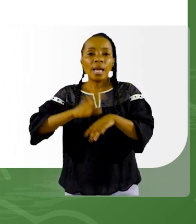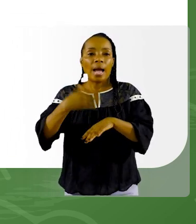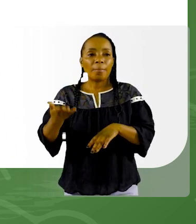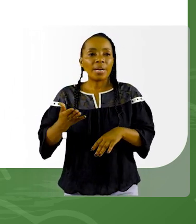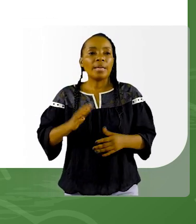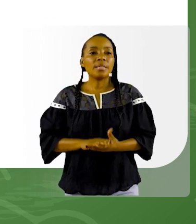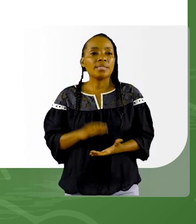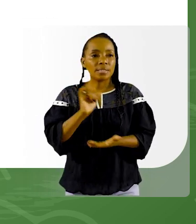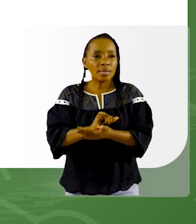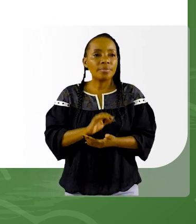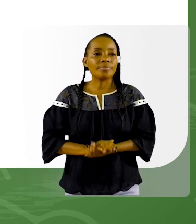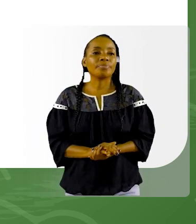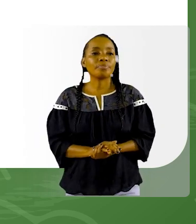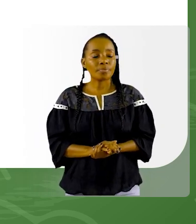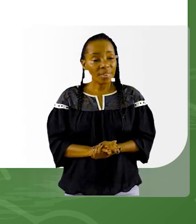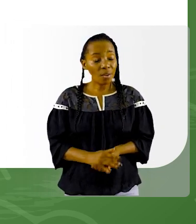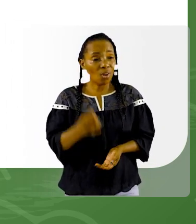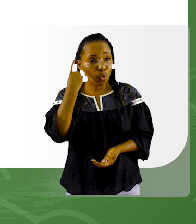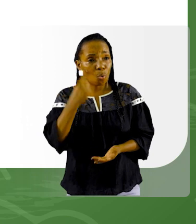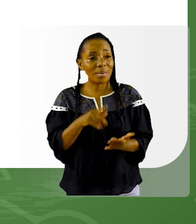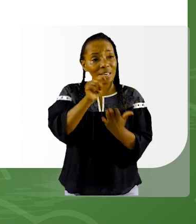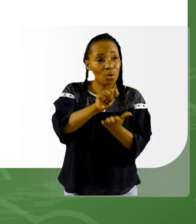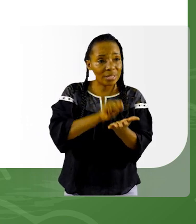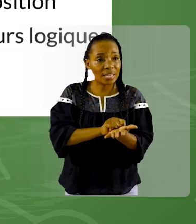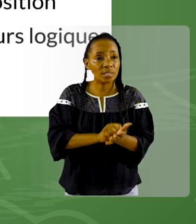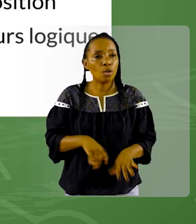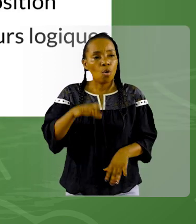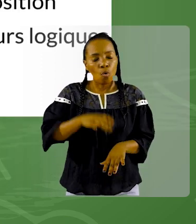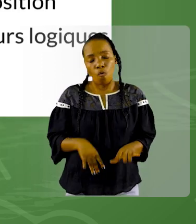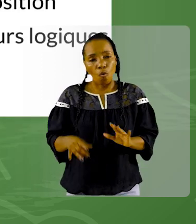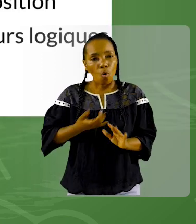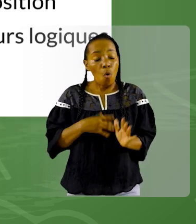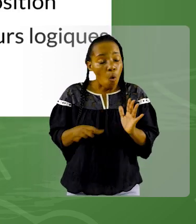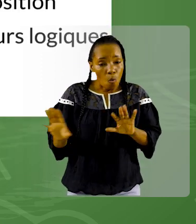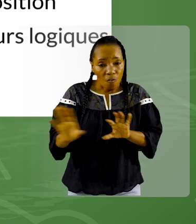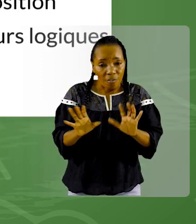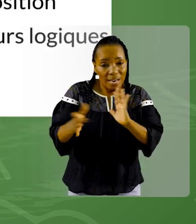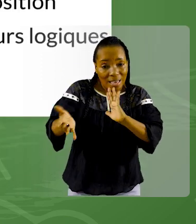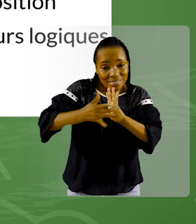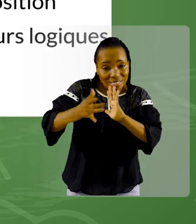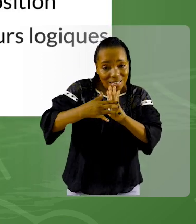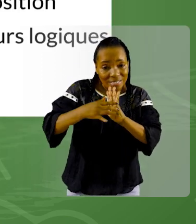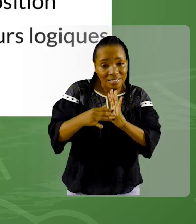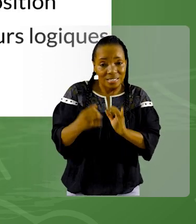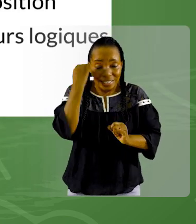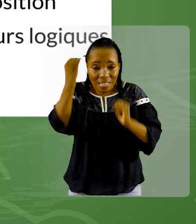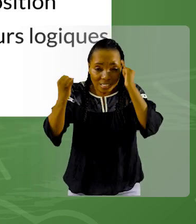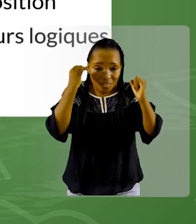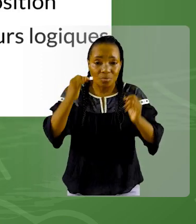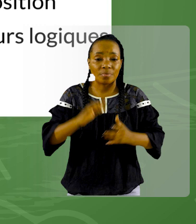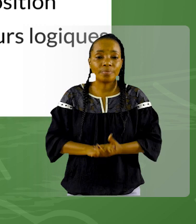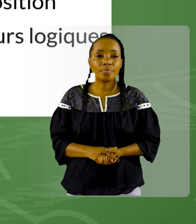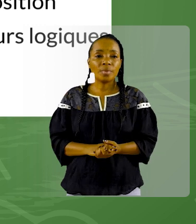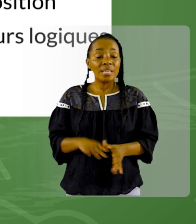avoir vu donc la compréhension du texte, vous passez à la stratégie. Alors, la stratégie argumentative, c'est l'ensemble